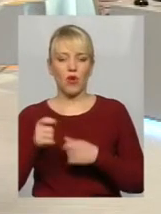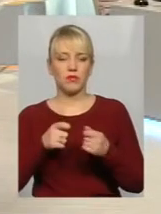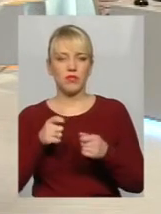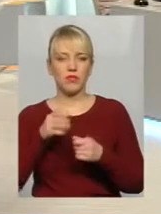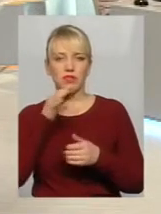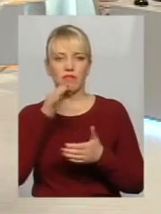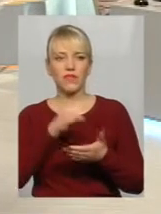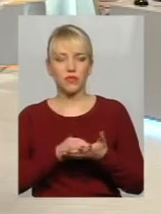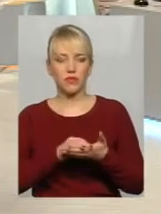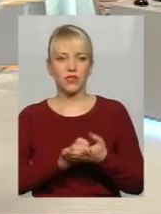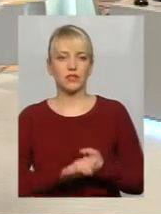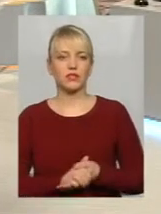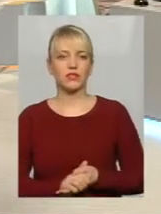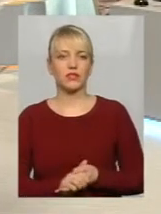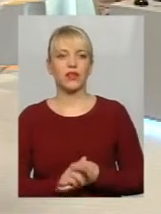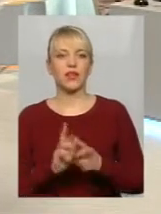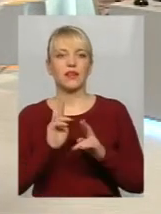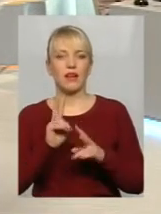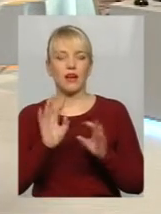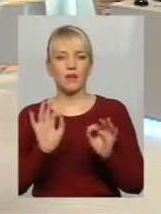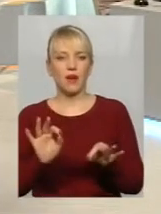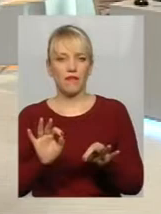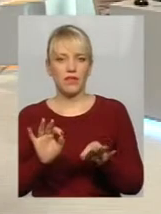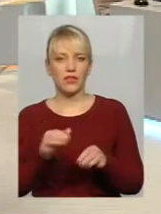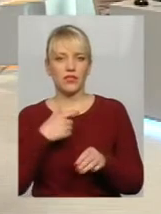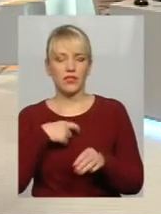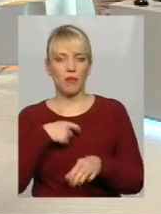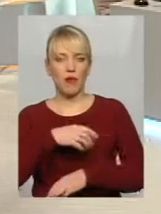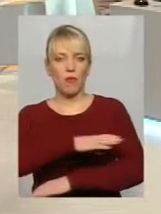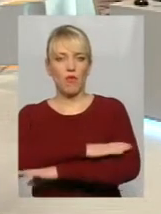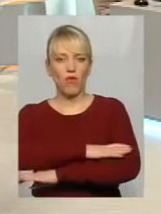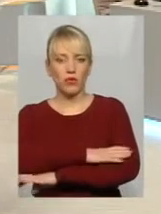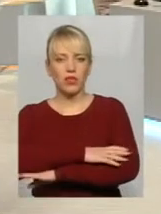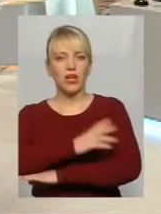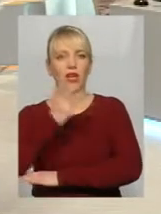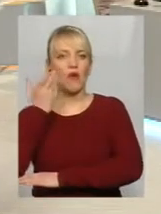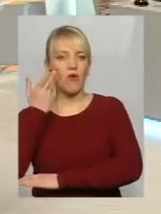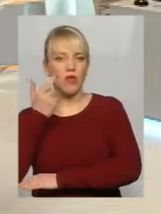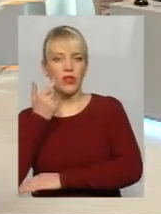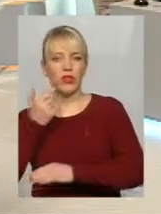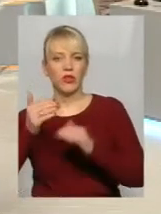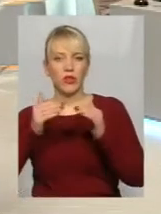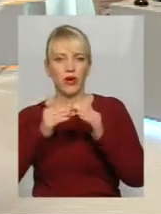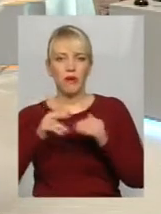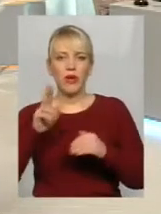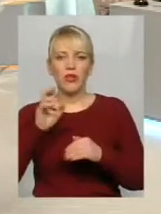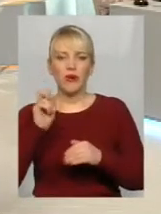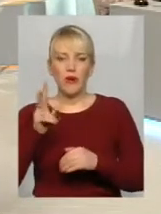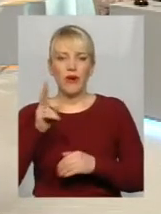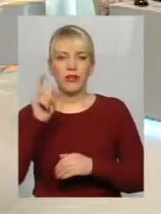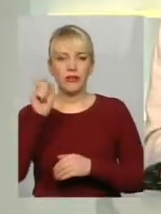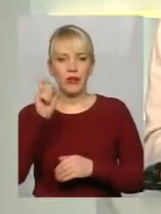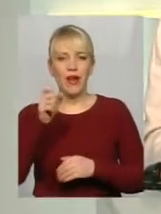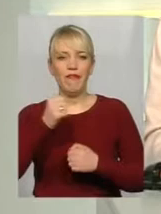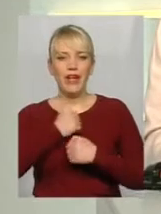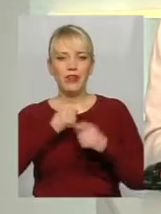відповідальності, от як правильно себе поводити, коли там додому до когось там стукають з